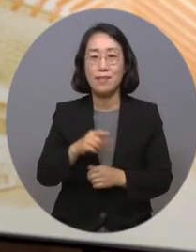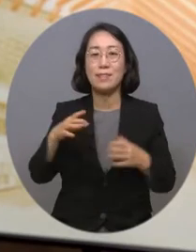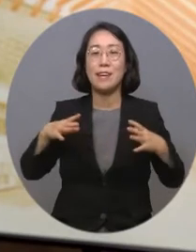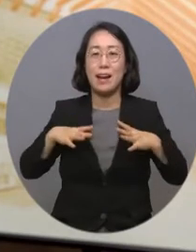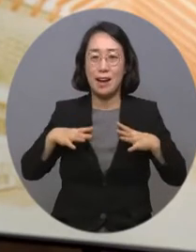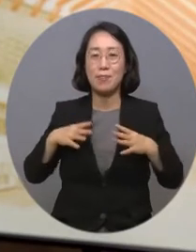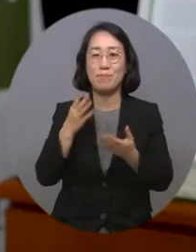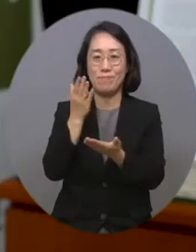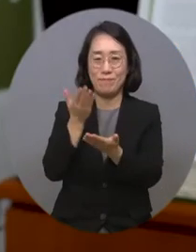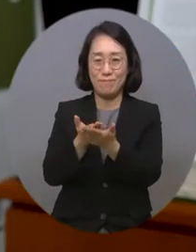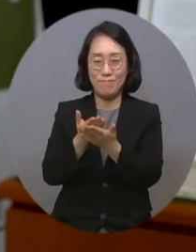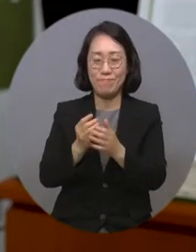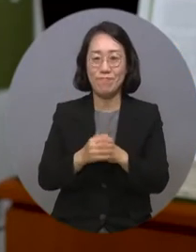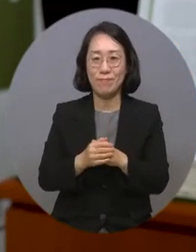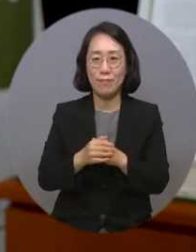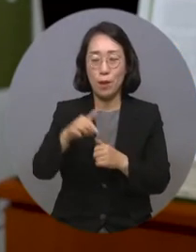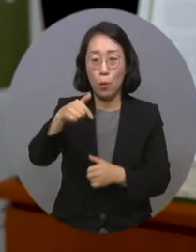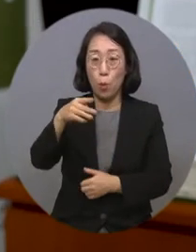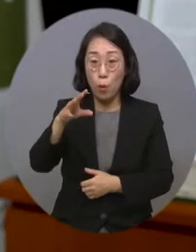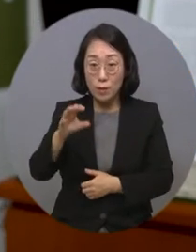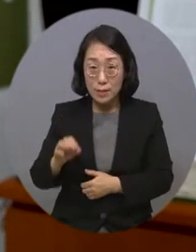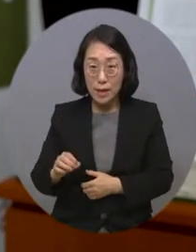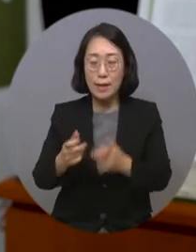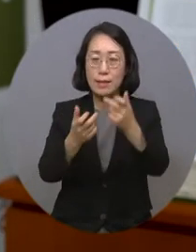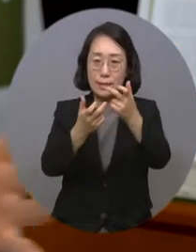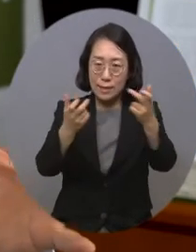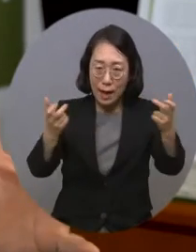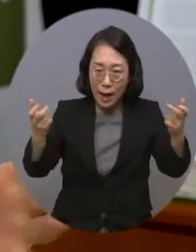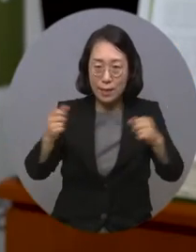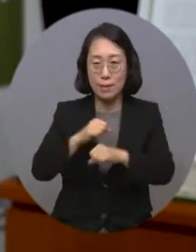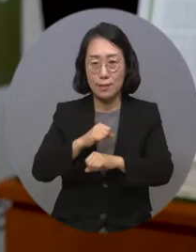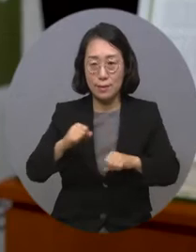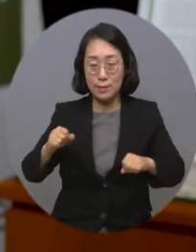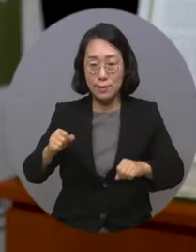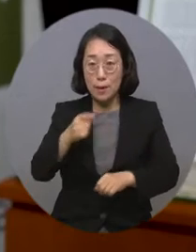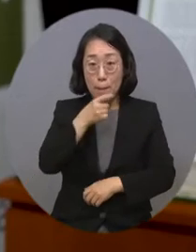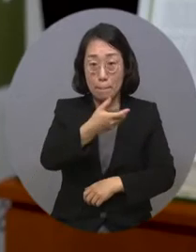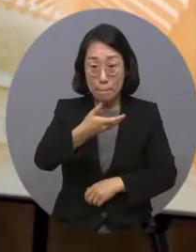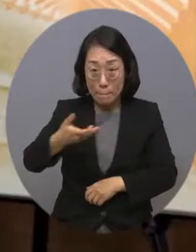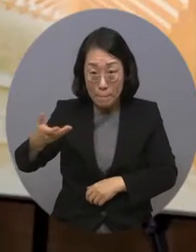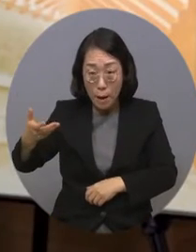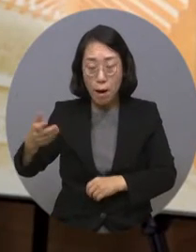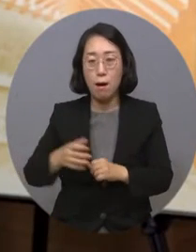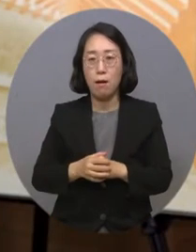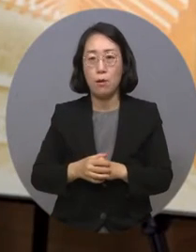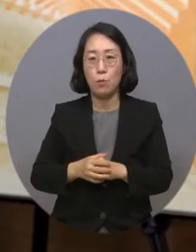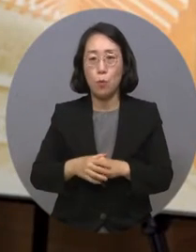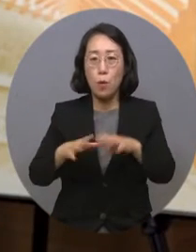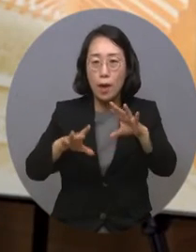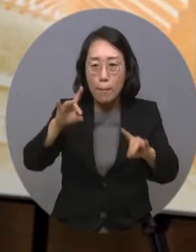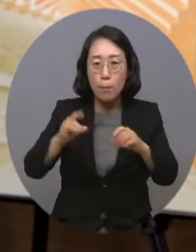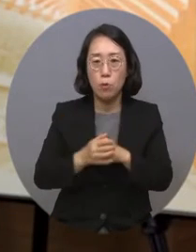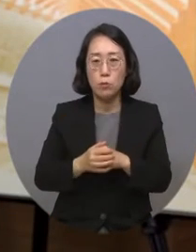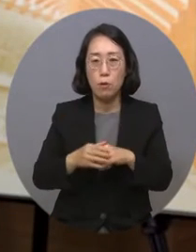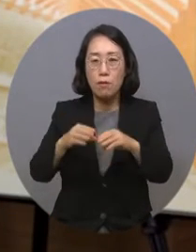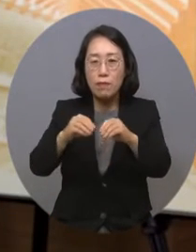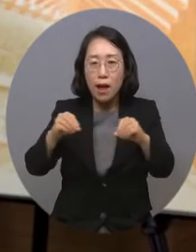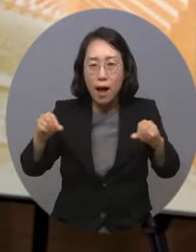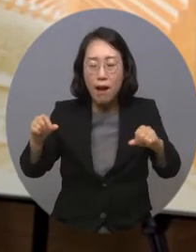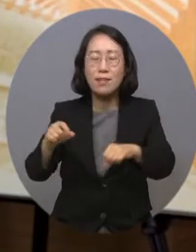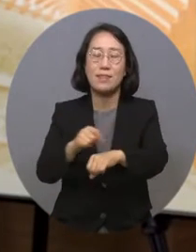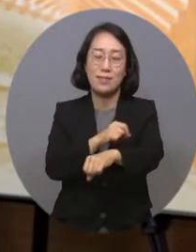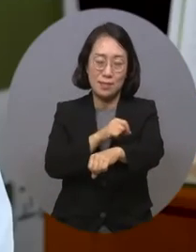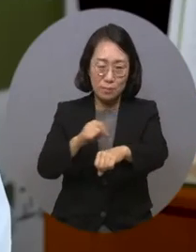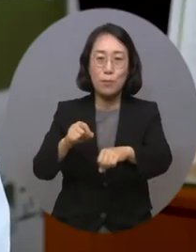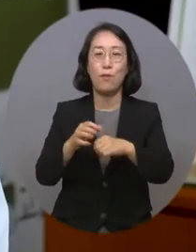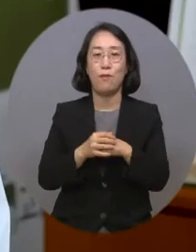한번 네. 해주시죠. 고창은 산, 들, 강, 바다, 갯벌까지 다 있잖아요. 네네. 고창 땅은 특별하다는 걸 제가